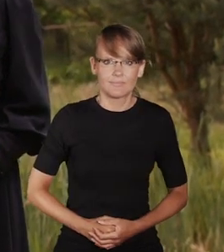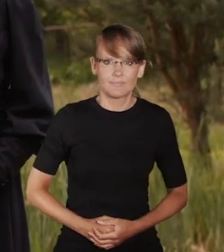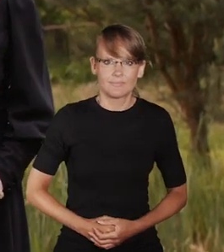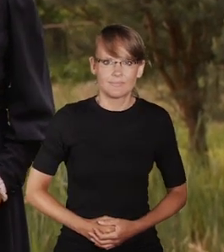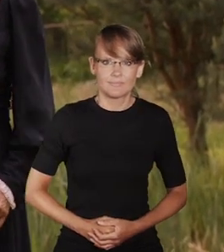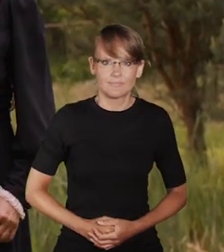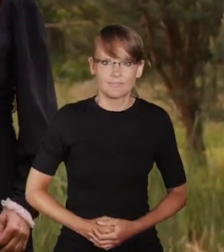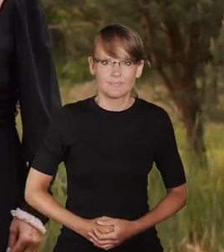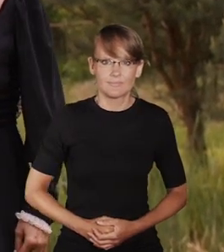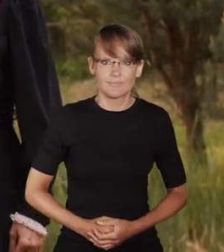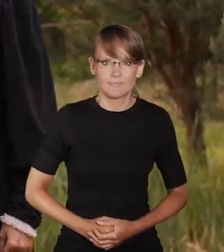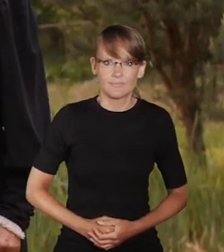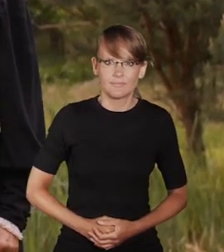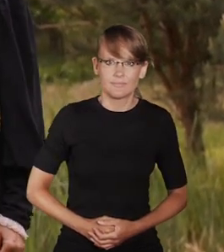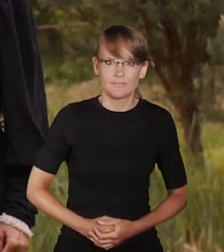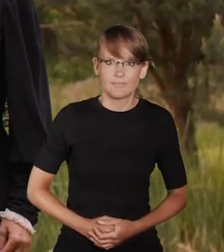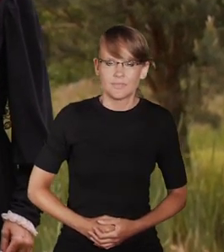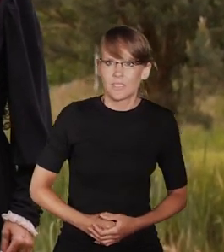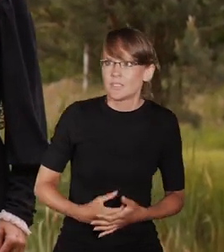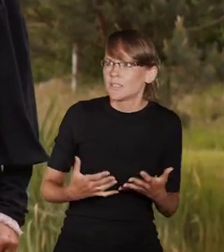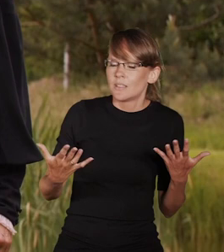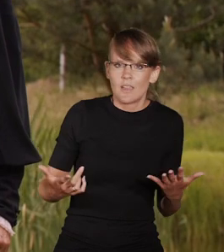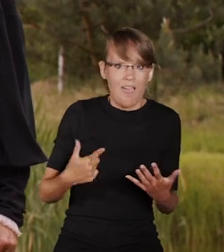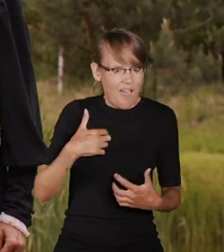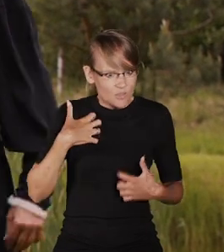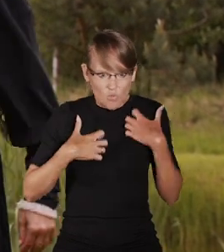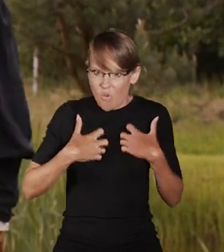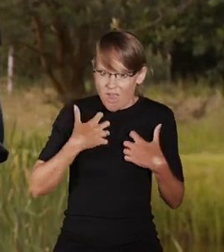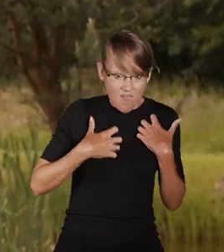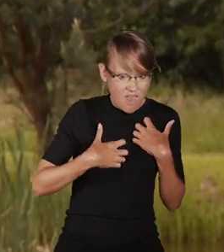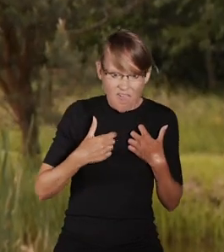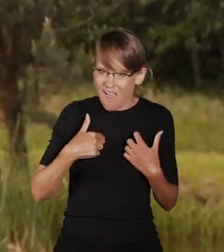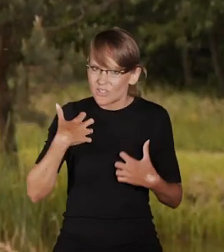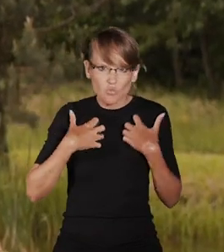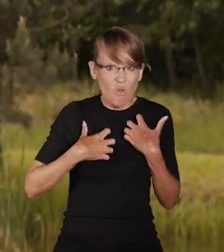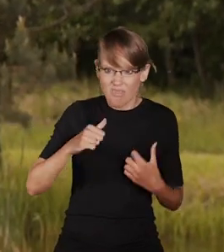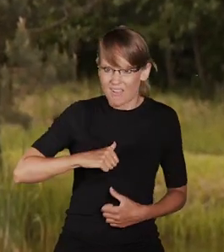Padłem na kolana, aż mnie mrowie przechodzi. Kocham panią.